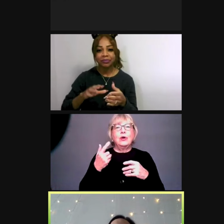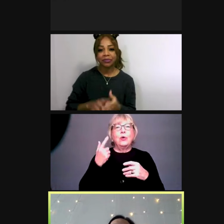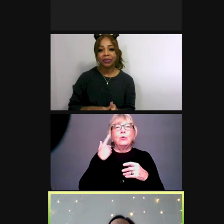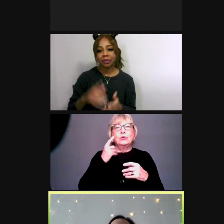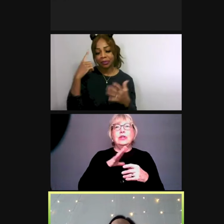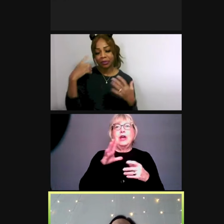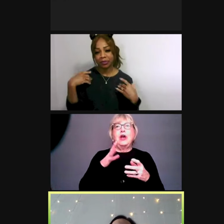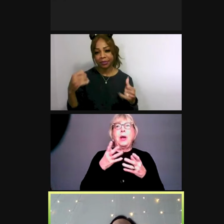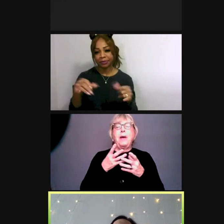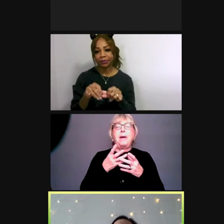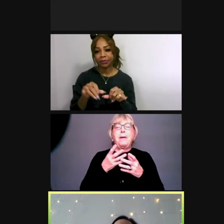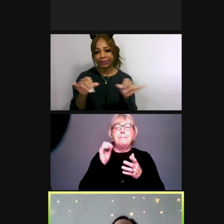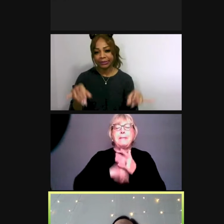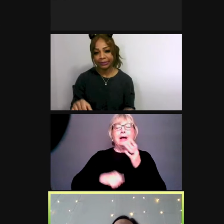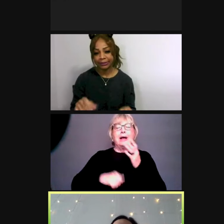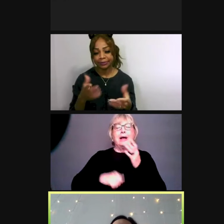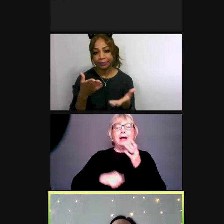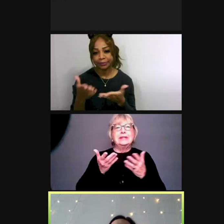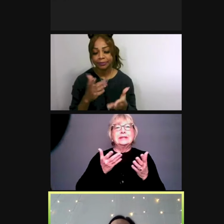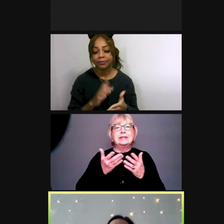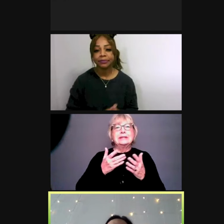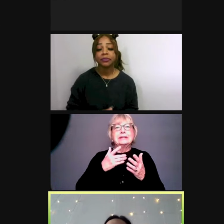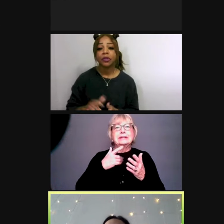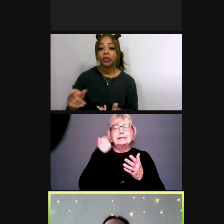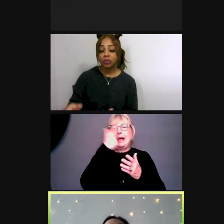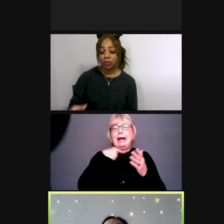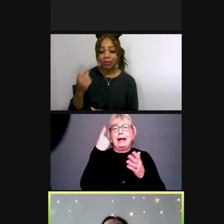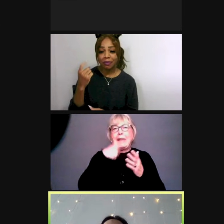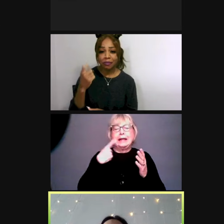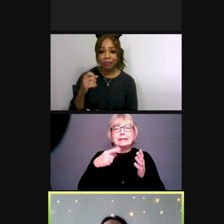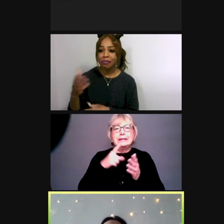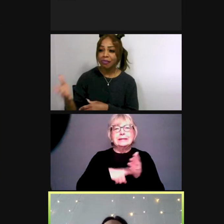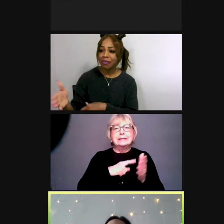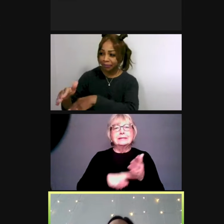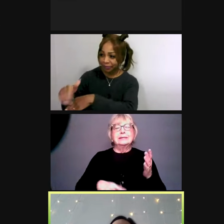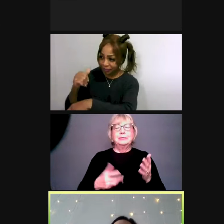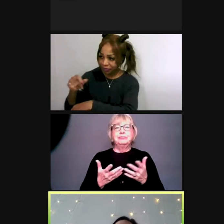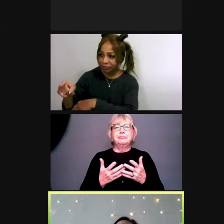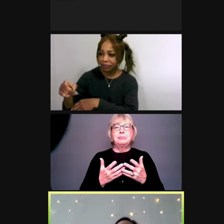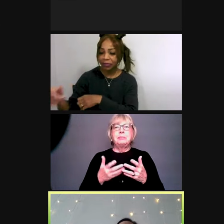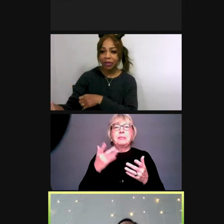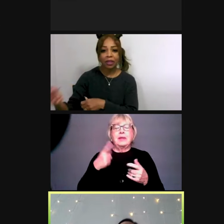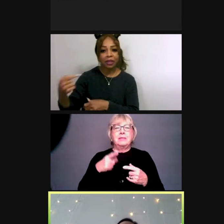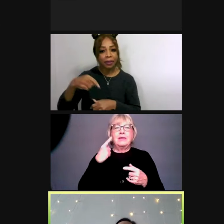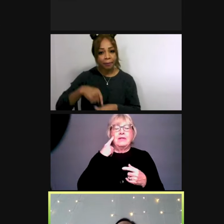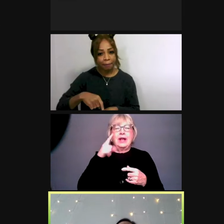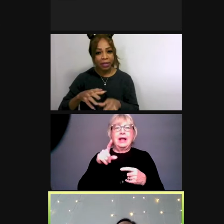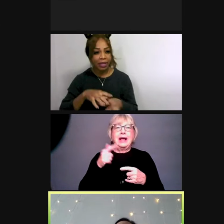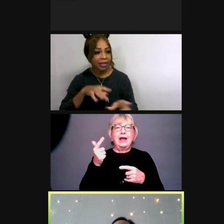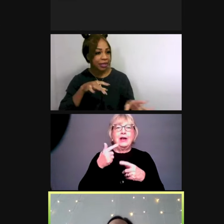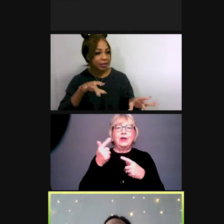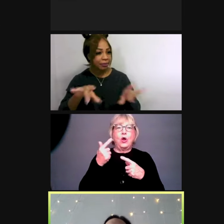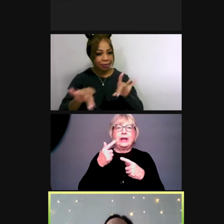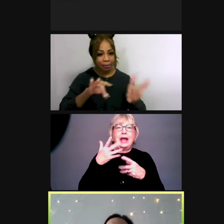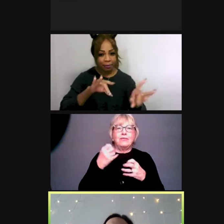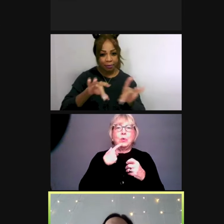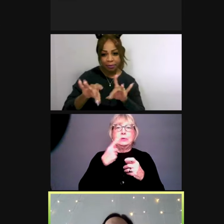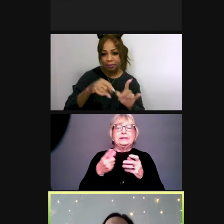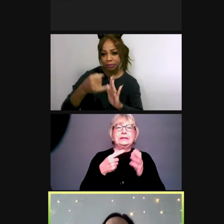santé mentale racistes anti-noirs. Et plus tard, on a invité Gloria à revenir cette fois pour organiser une exposition